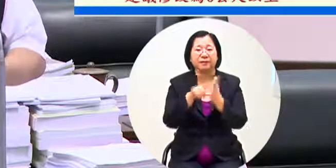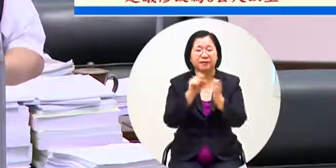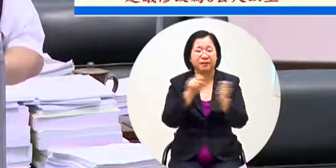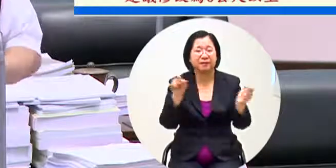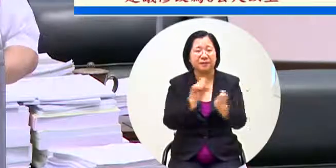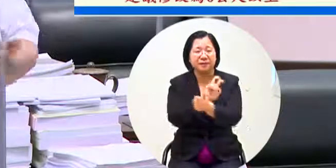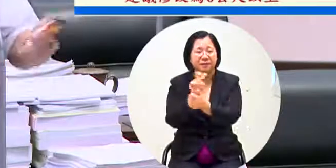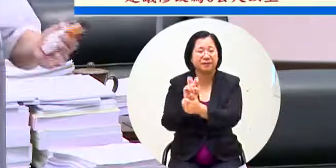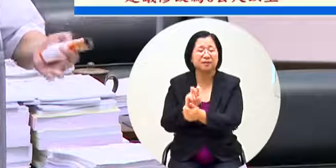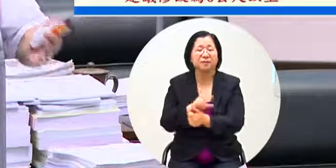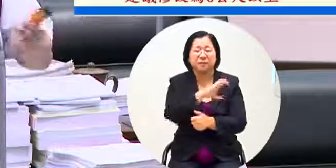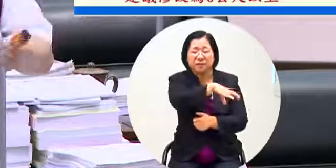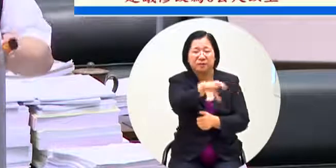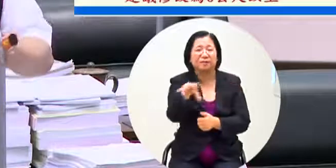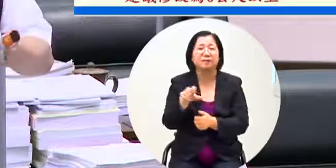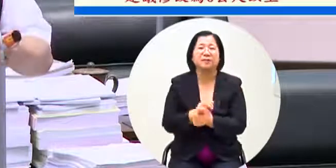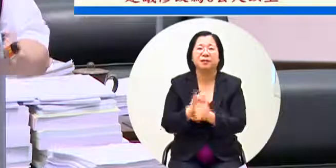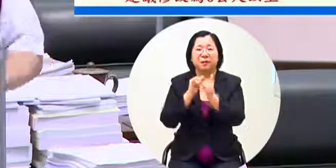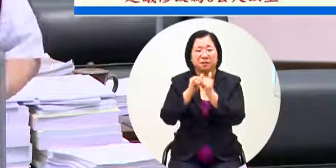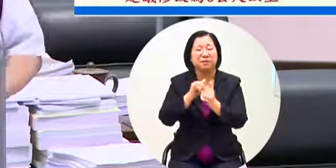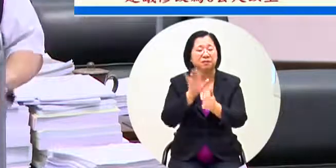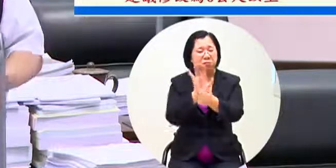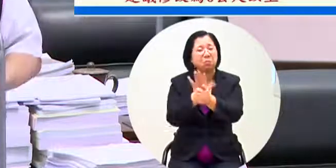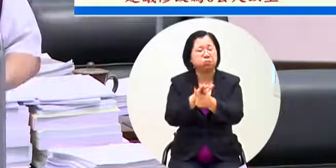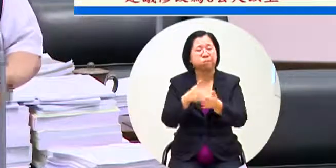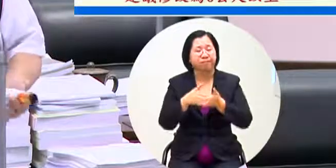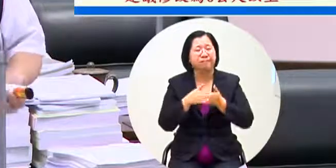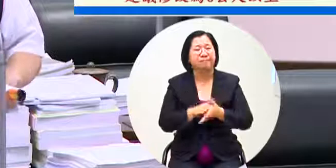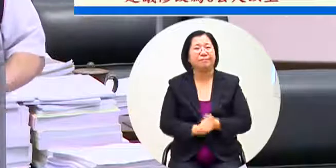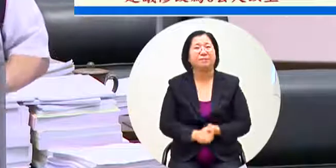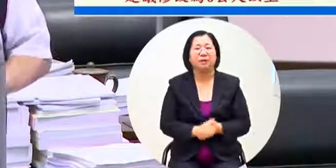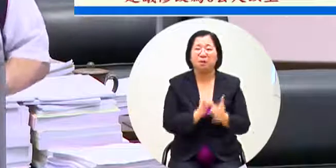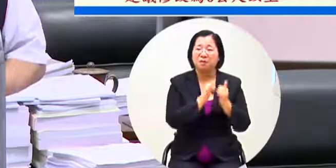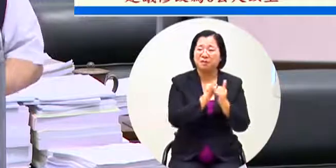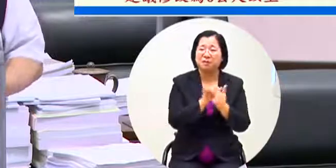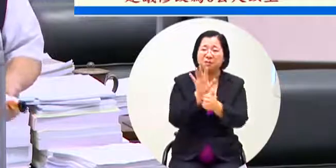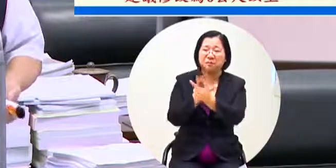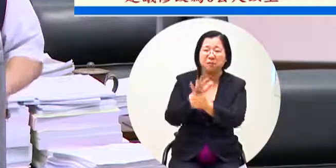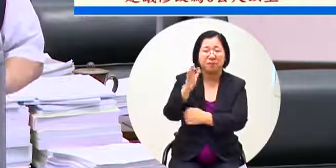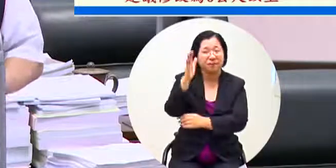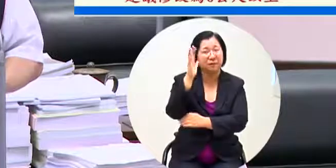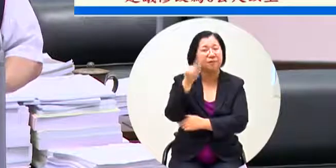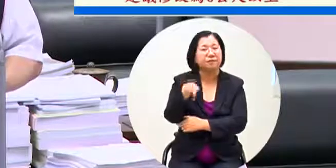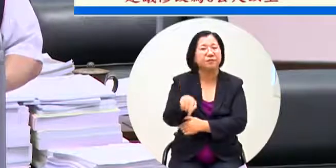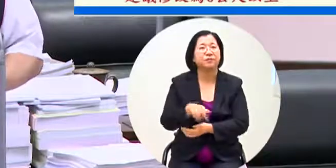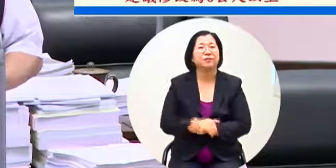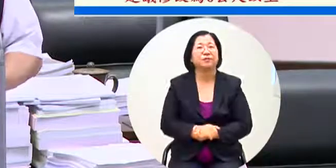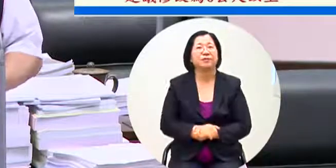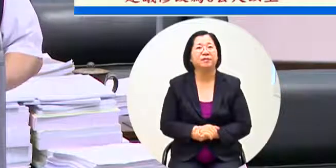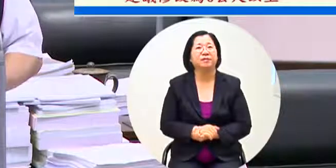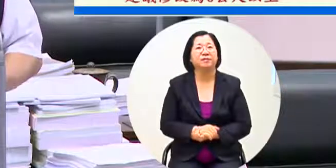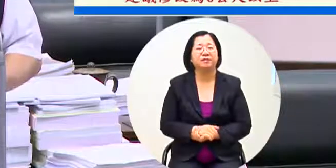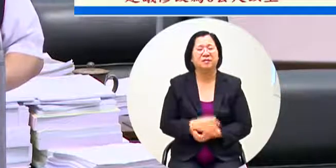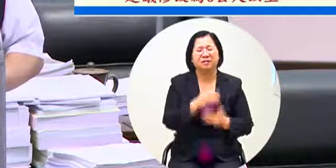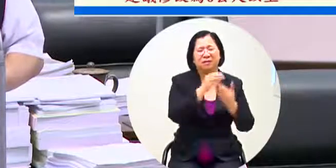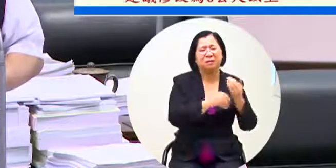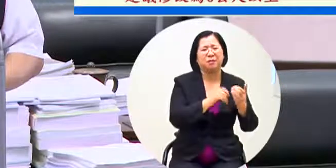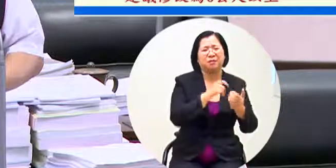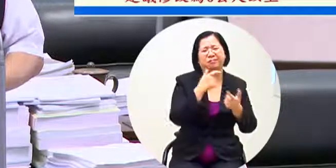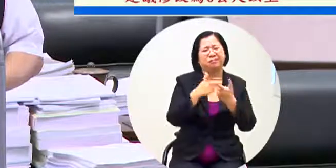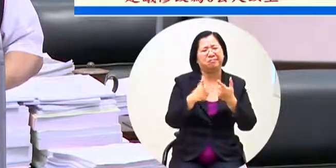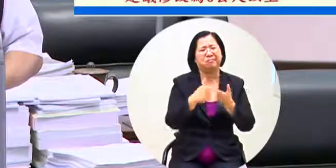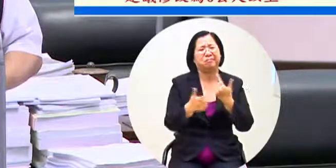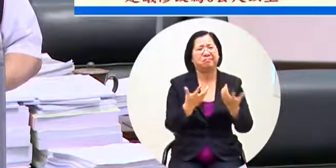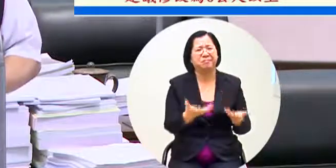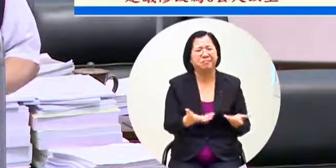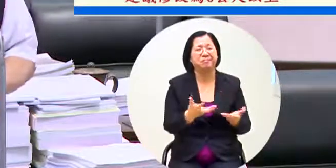相共的啦吼、哦，啊你民间要斗甲政府斗相，又碍于很多的这个规定，没有办法去。到三